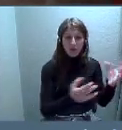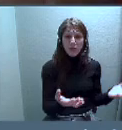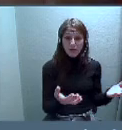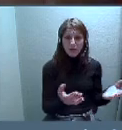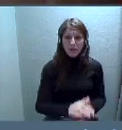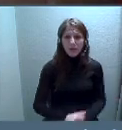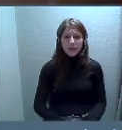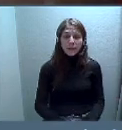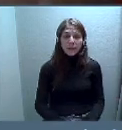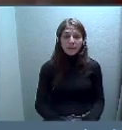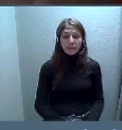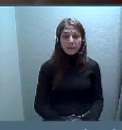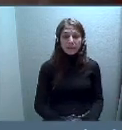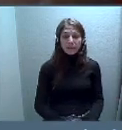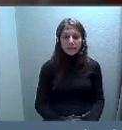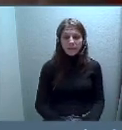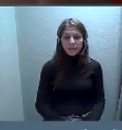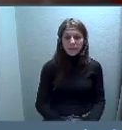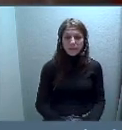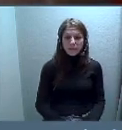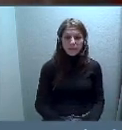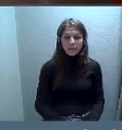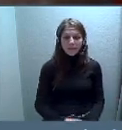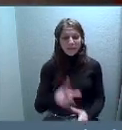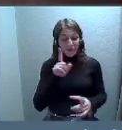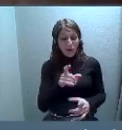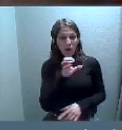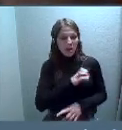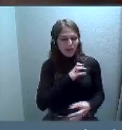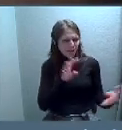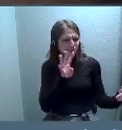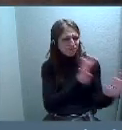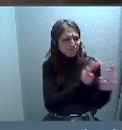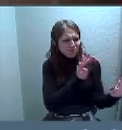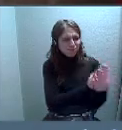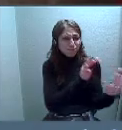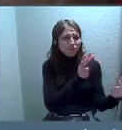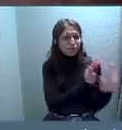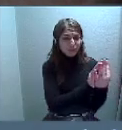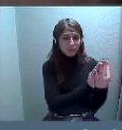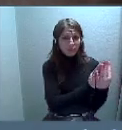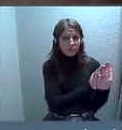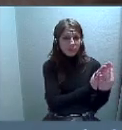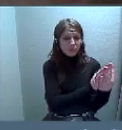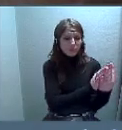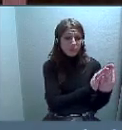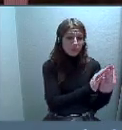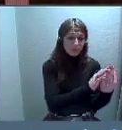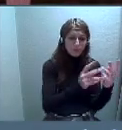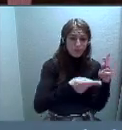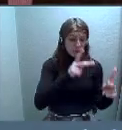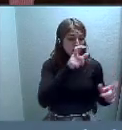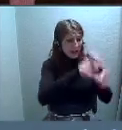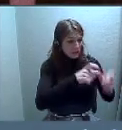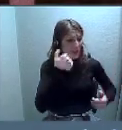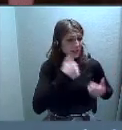on nous faisait partager un peu plus de moments avec des personnes handi, partager des activités, je